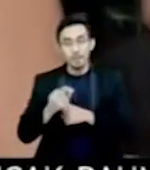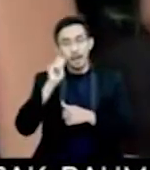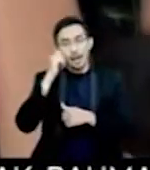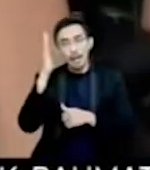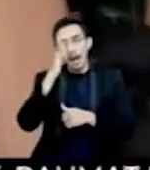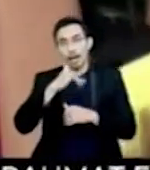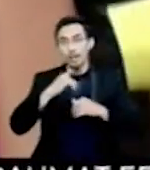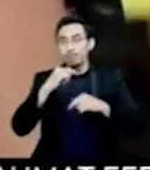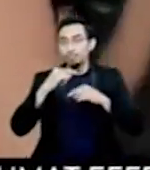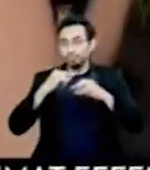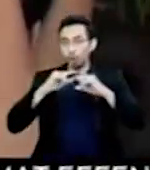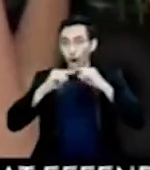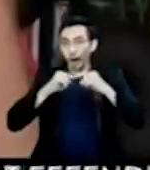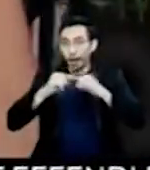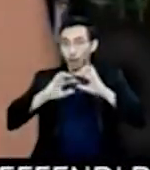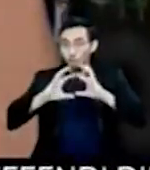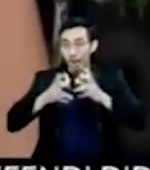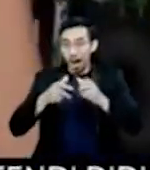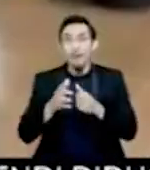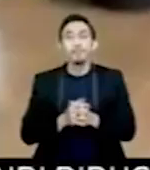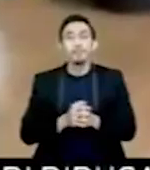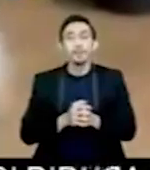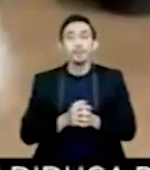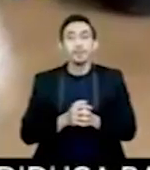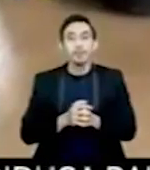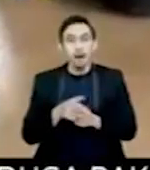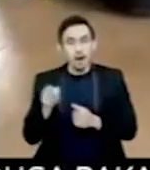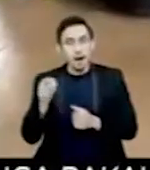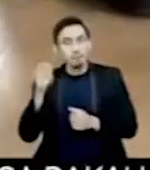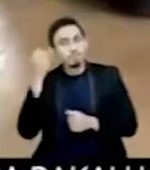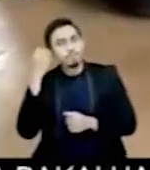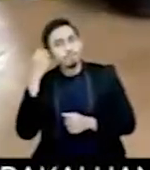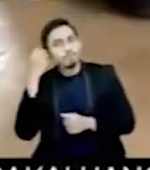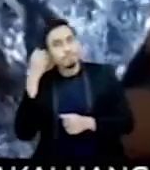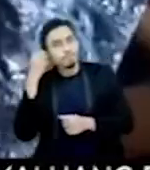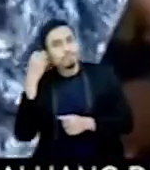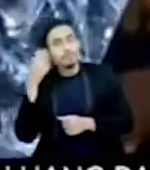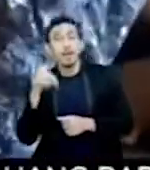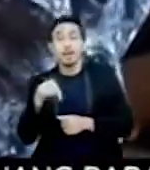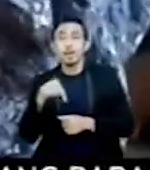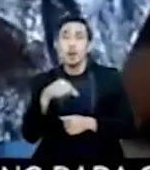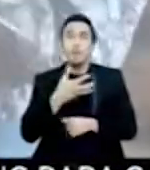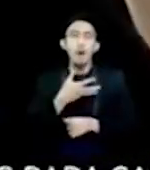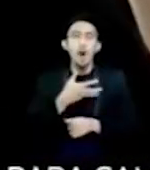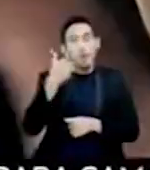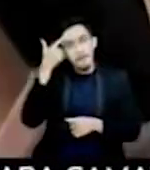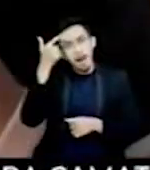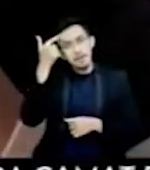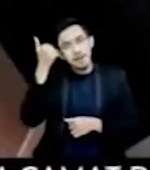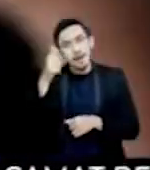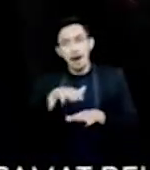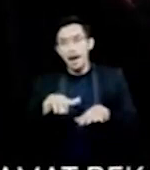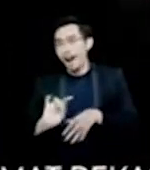Nadine, salah seorang peserta yang hadir, selain mendengarkan cerita dongeng, ia juga lebih aktif belajar bersama teman sebayanya. Menurut